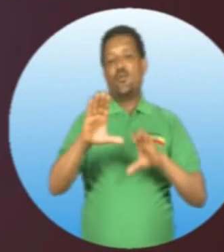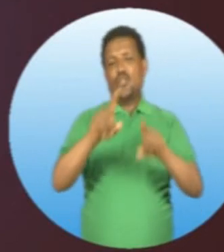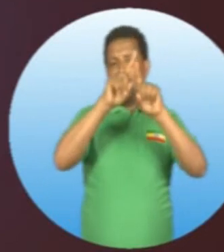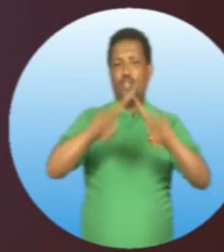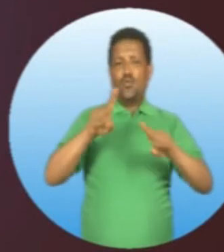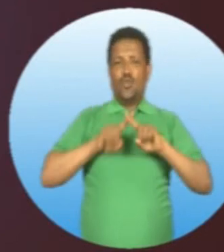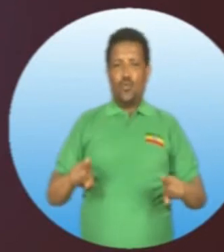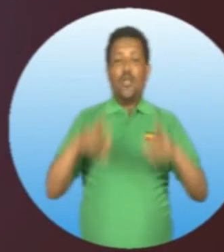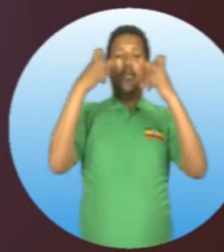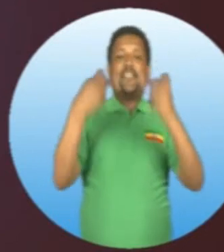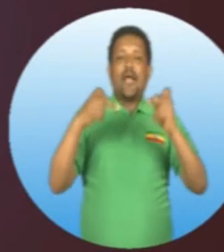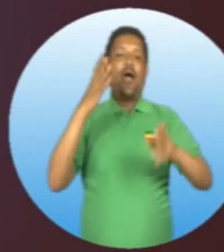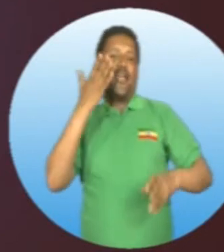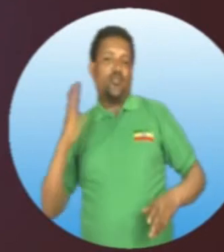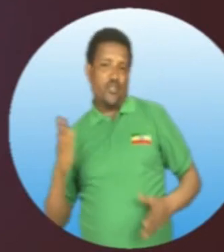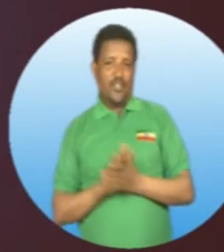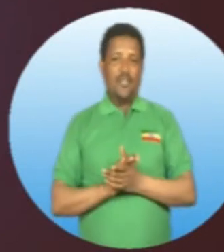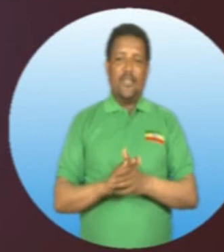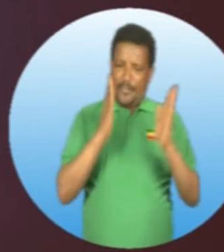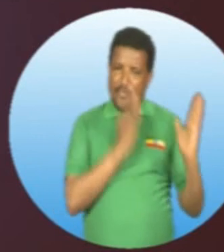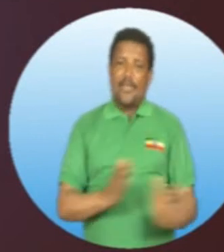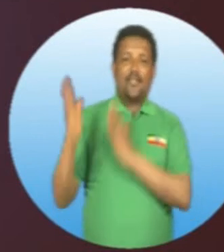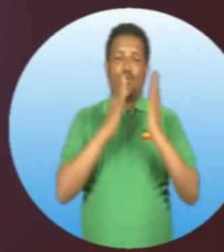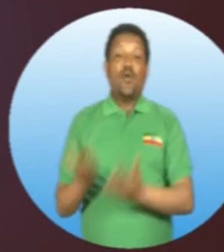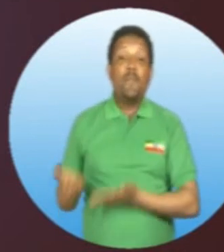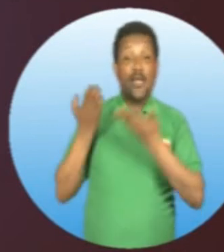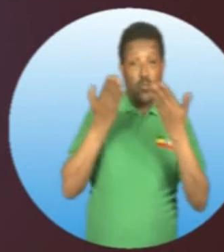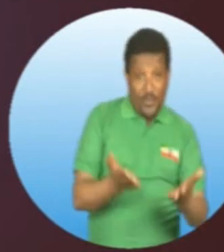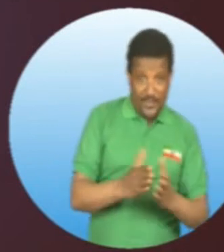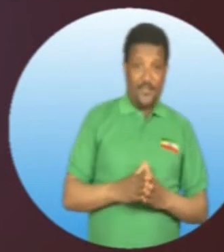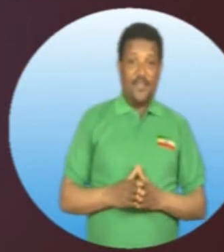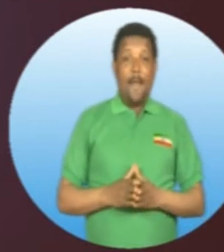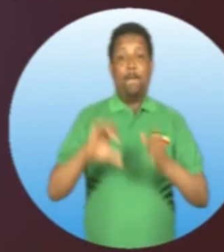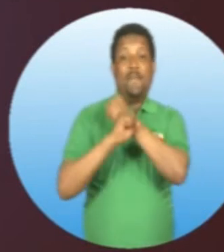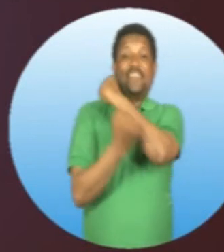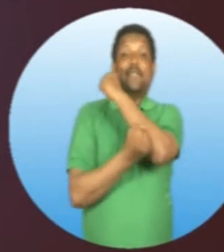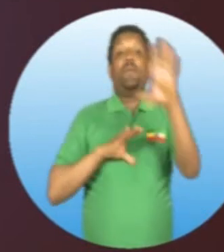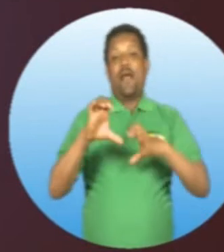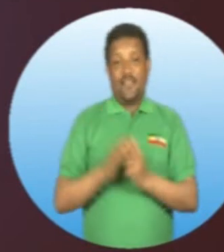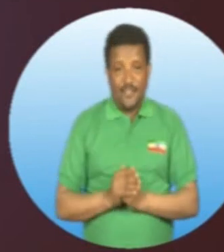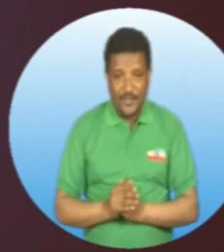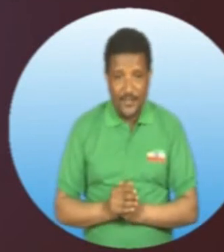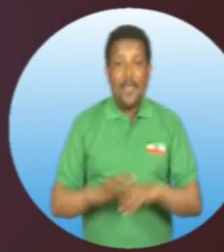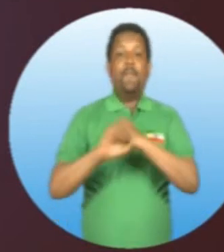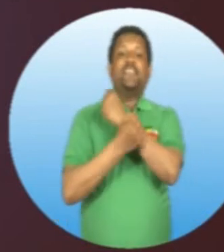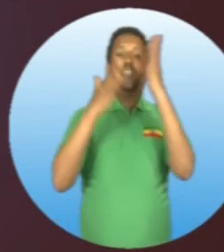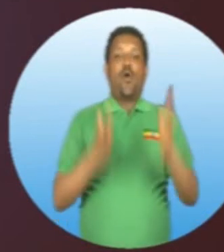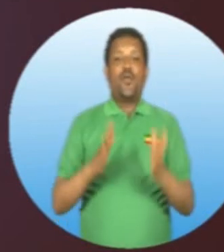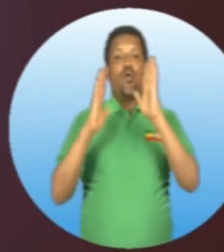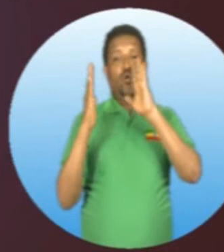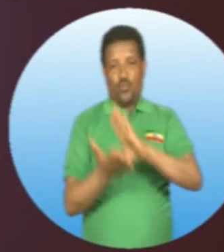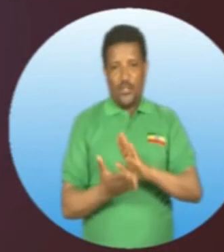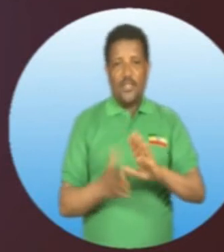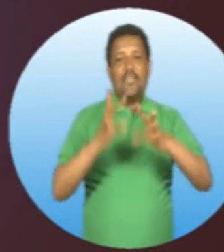ያደረጉት ልዩ ልዩ የድራማ አይነቶች ተሰናርተው የሚቀርቡበትን መሰረት በማድረግ